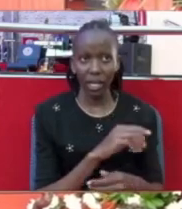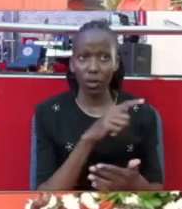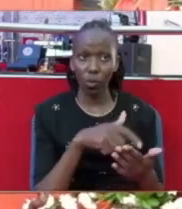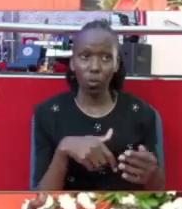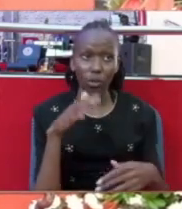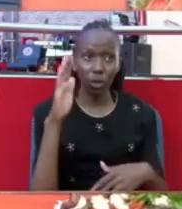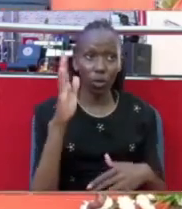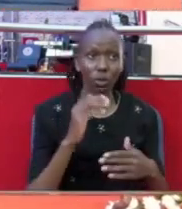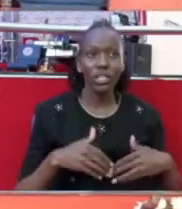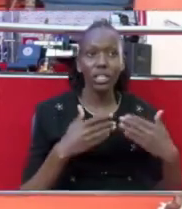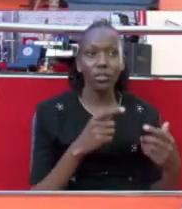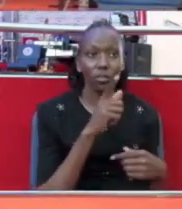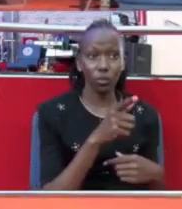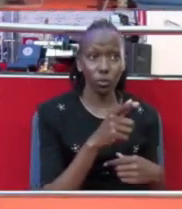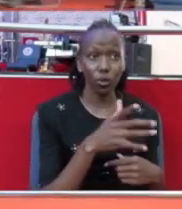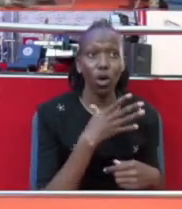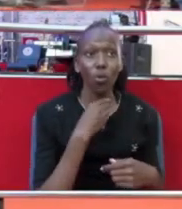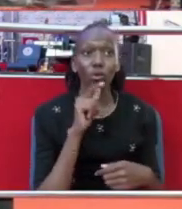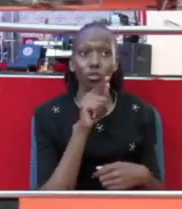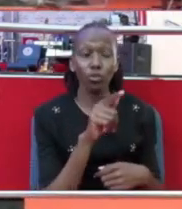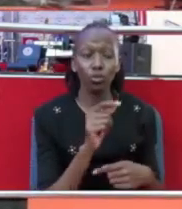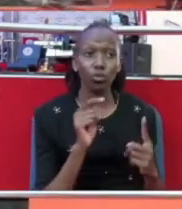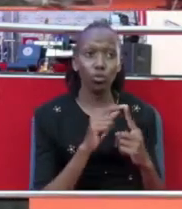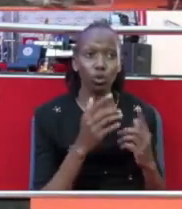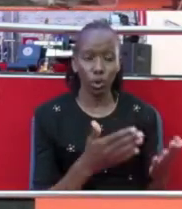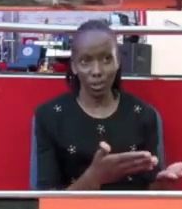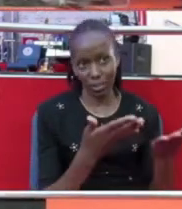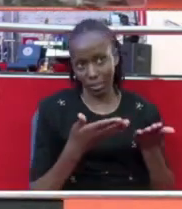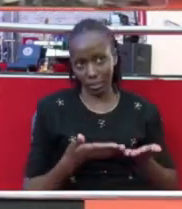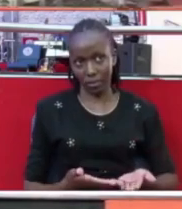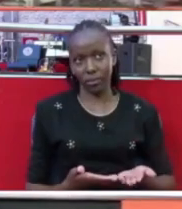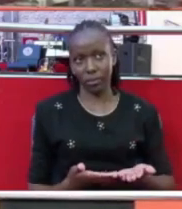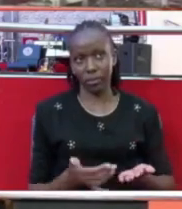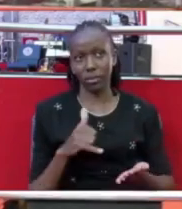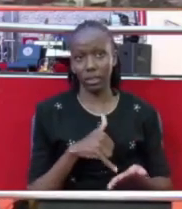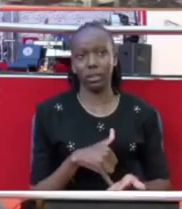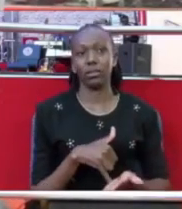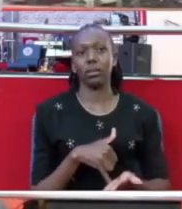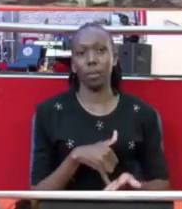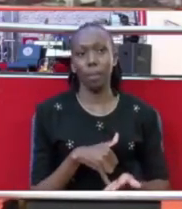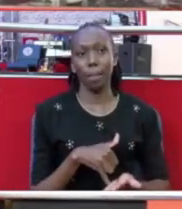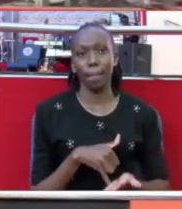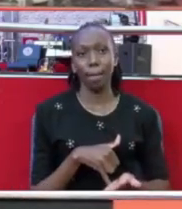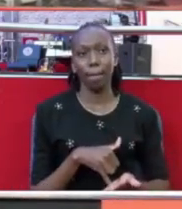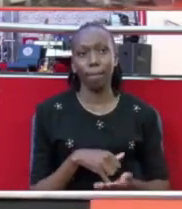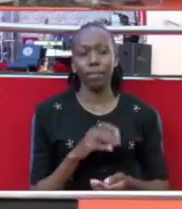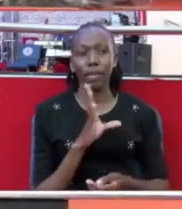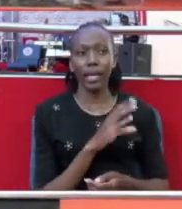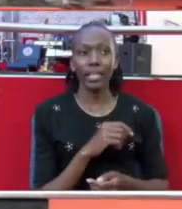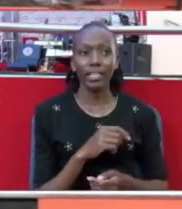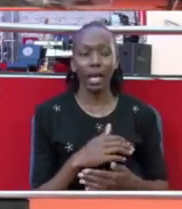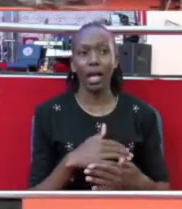you expects you to receive it. Na chochote anachokupa anataka ukipokee. And after